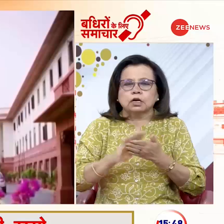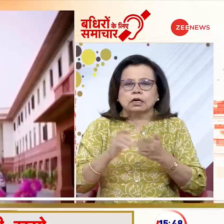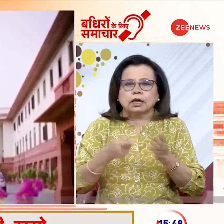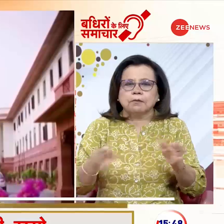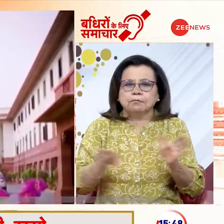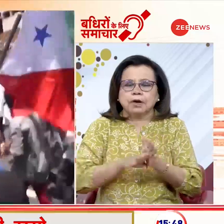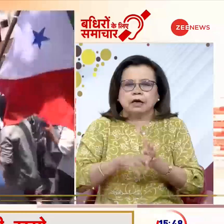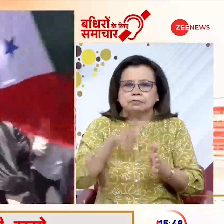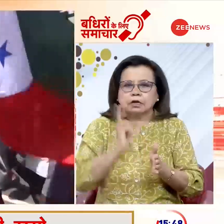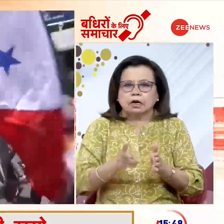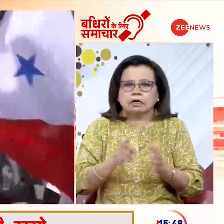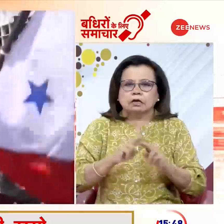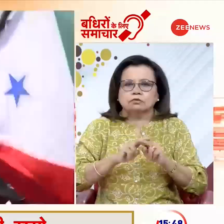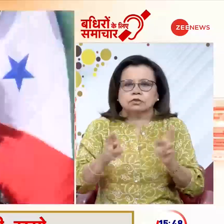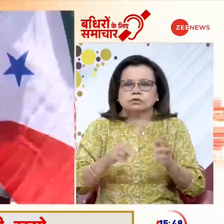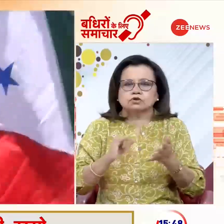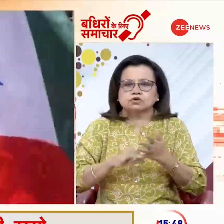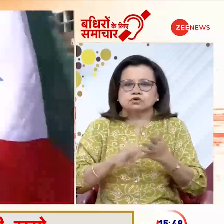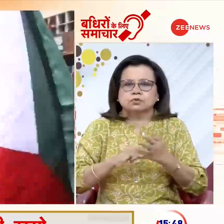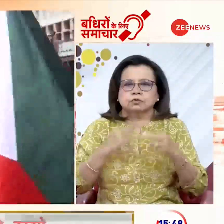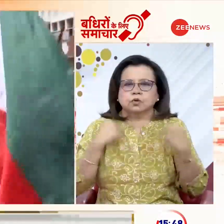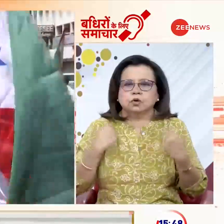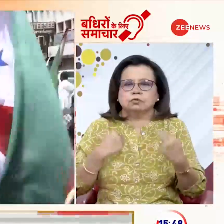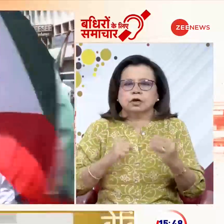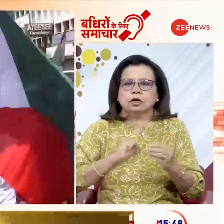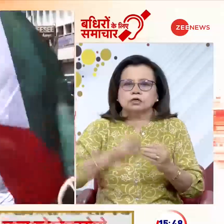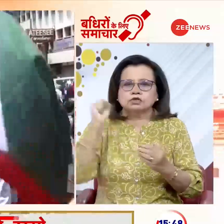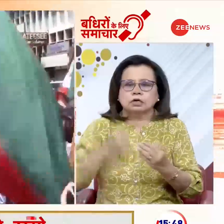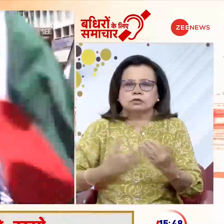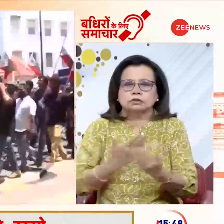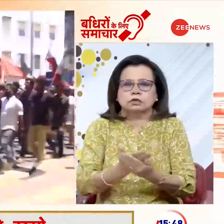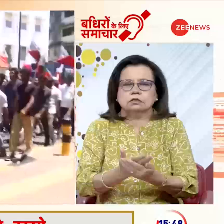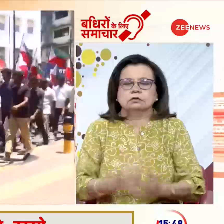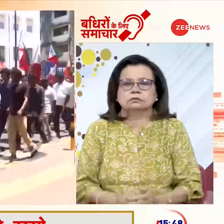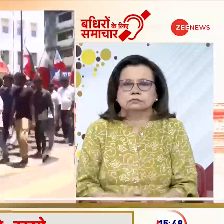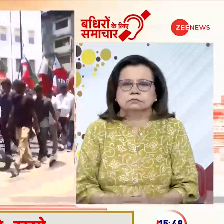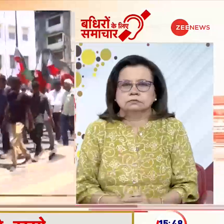बरकरार रखने के फैसले को सुप्रीम कोर्ट में चुनौती दी थी।